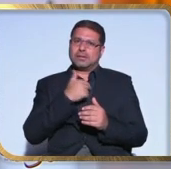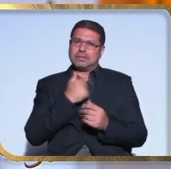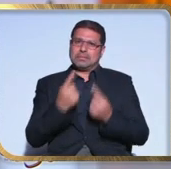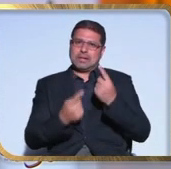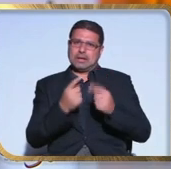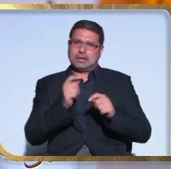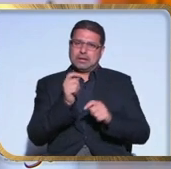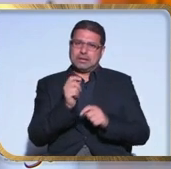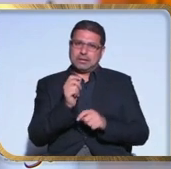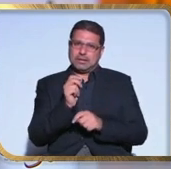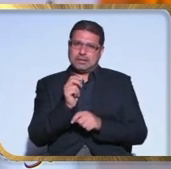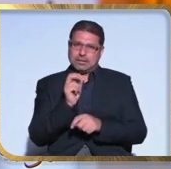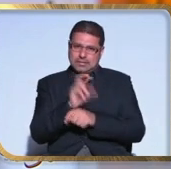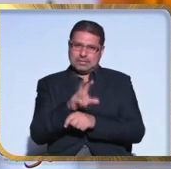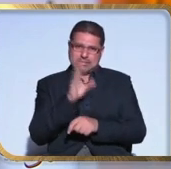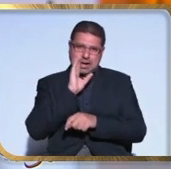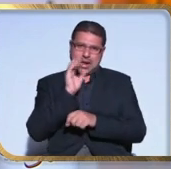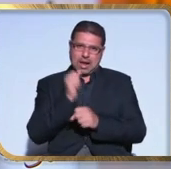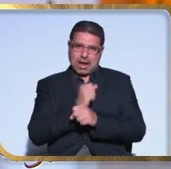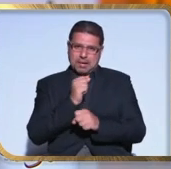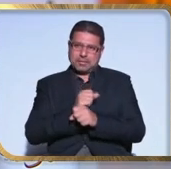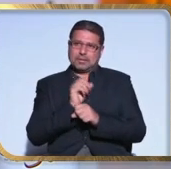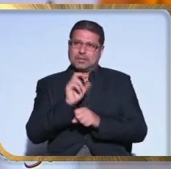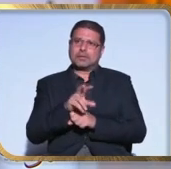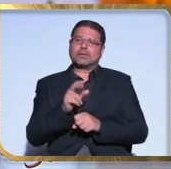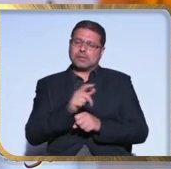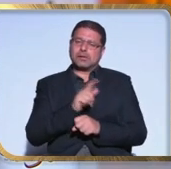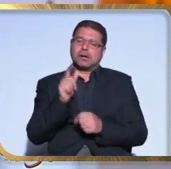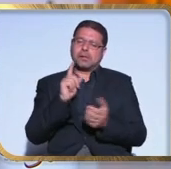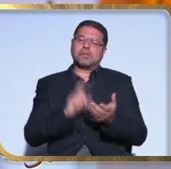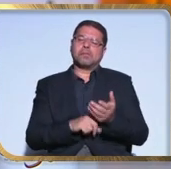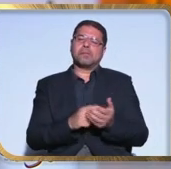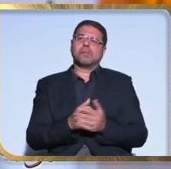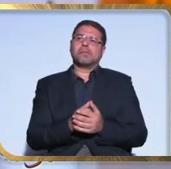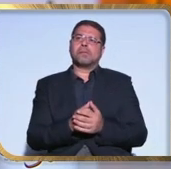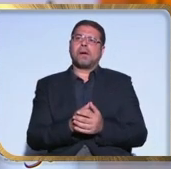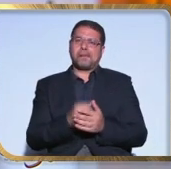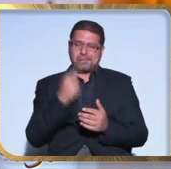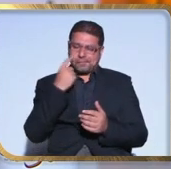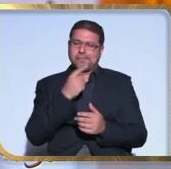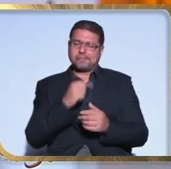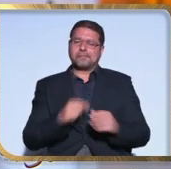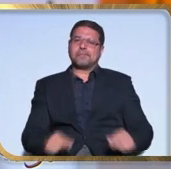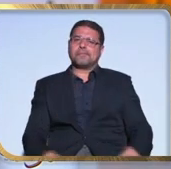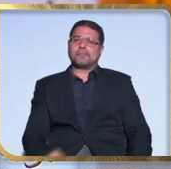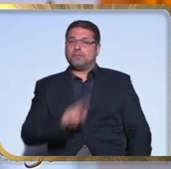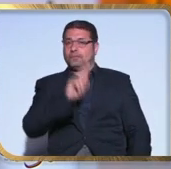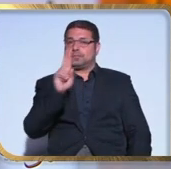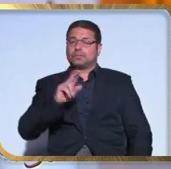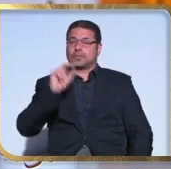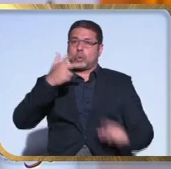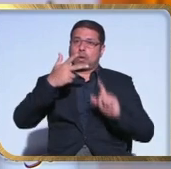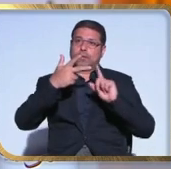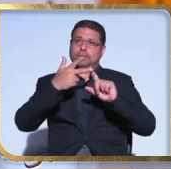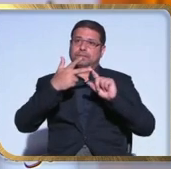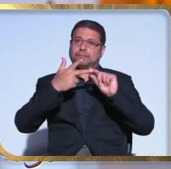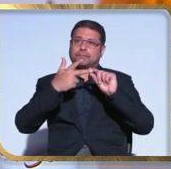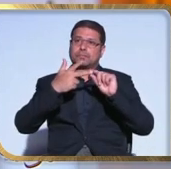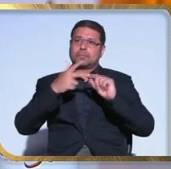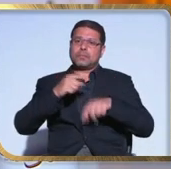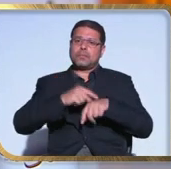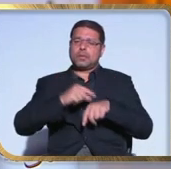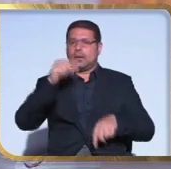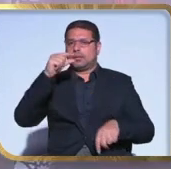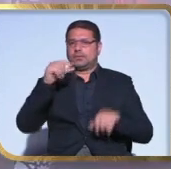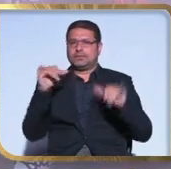بنزرعه اللي احنا بنعمله تمام تمام حاضر الالث ثالث سؤال كان في دكتوره